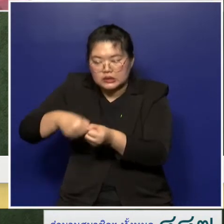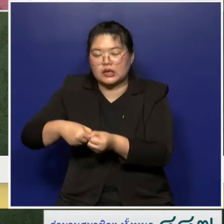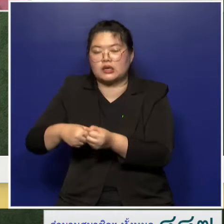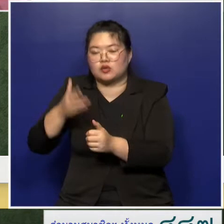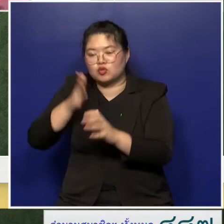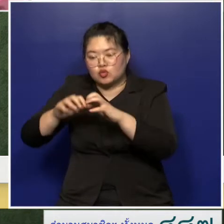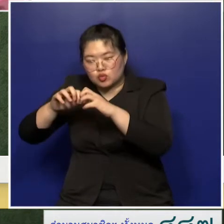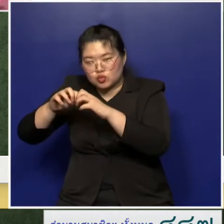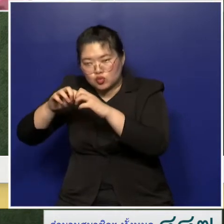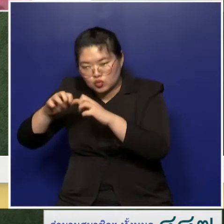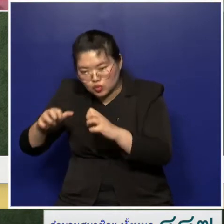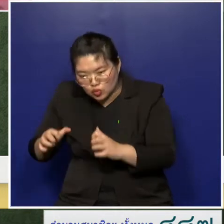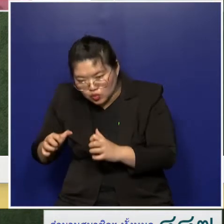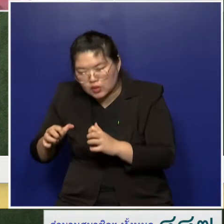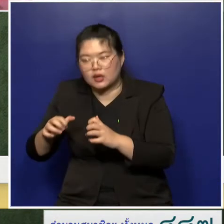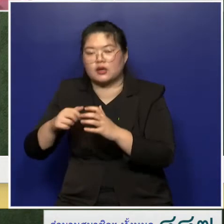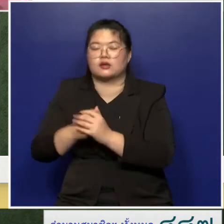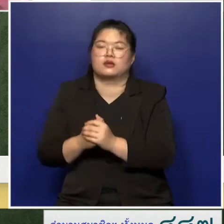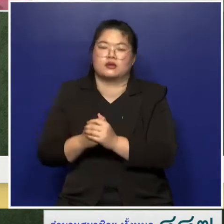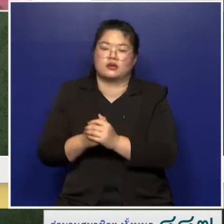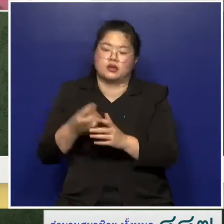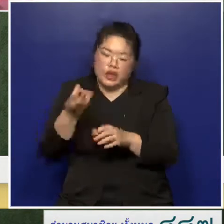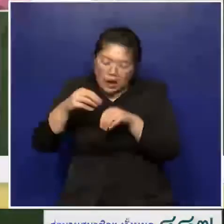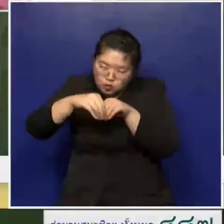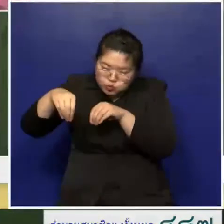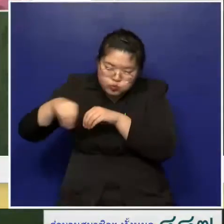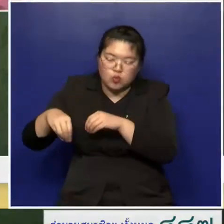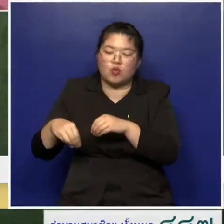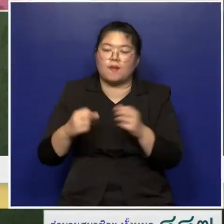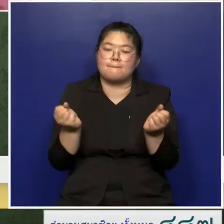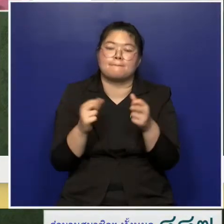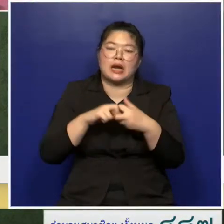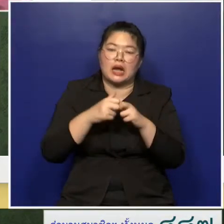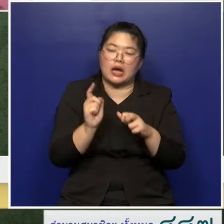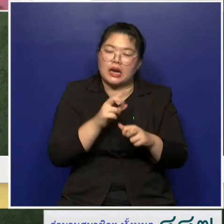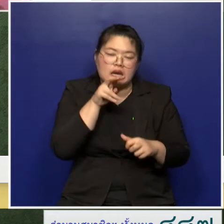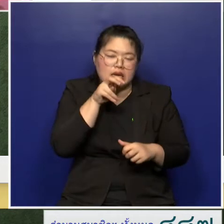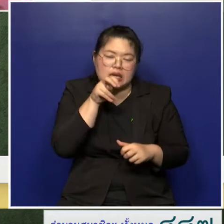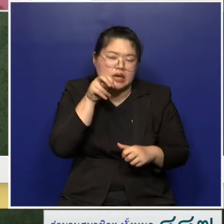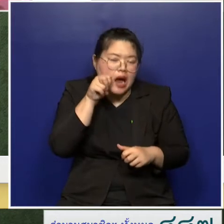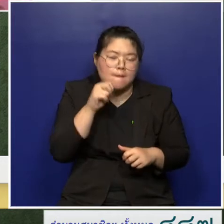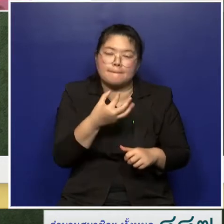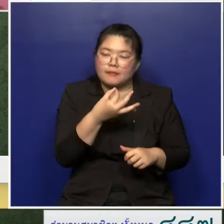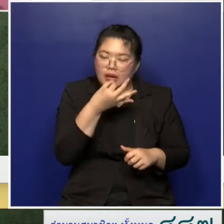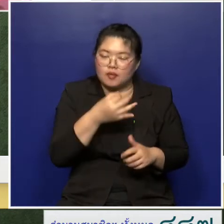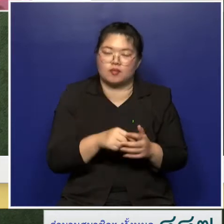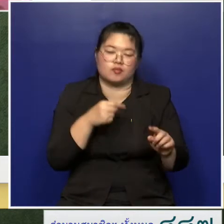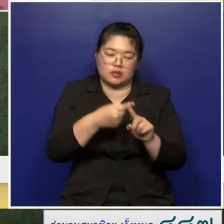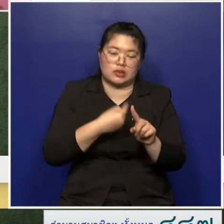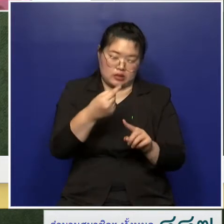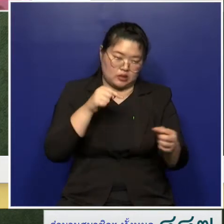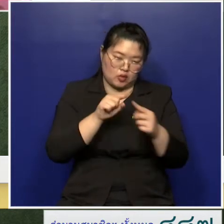และหนาข้าว ประสบความน้ำเข็มเมอวัที่ 20 ม.64